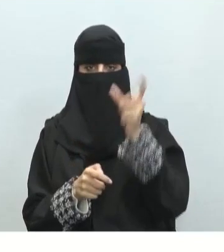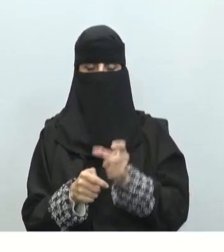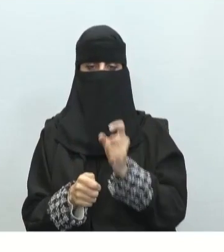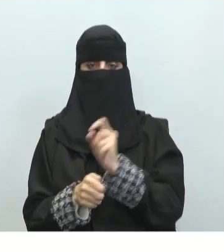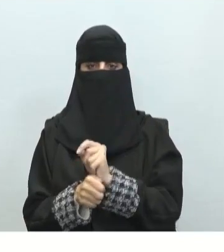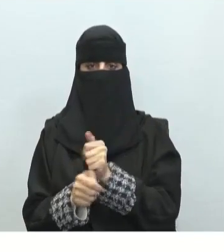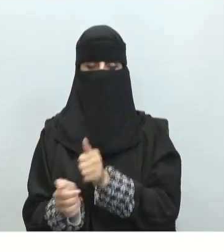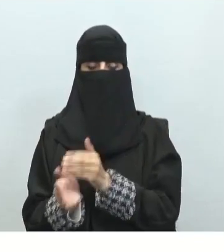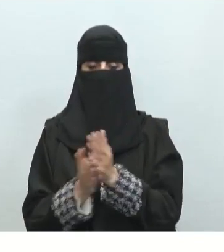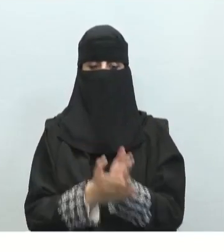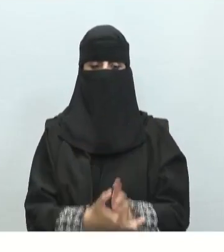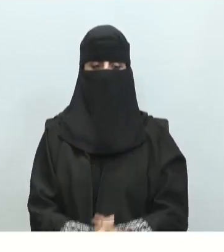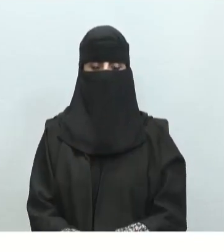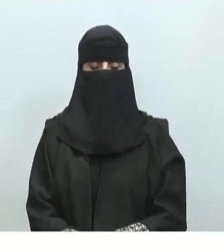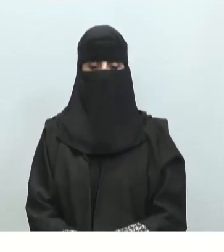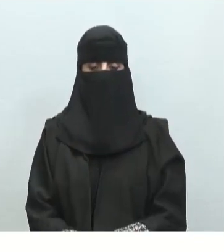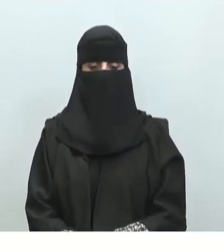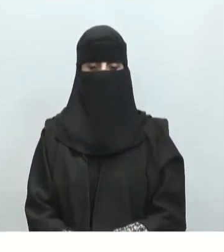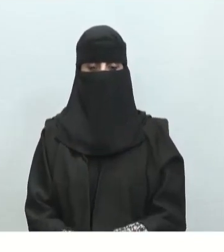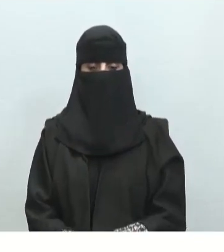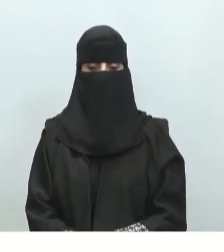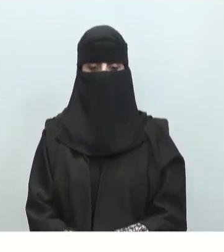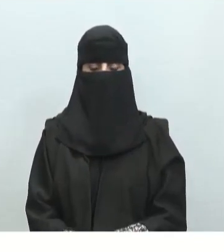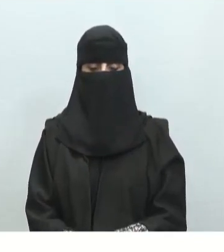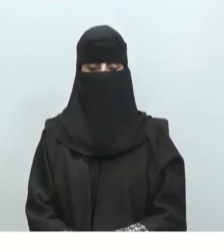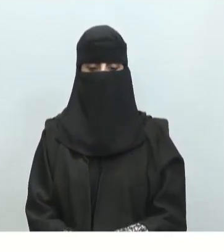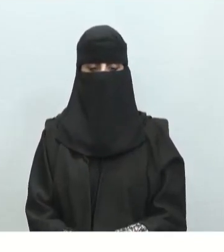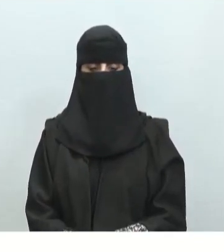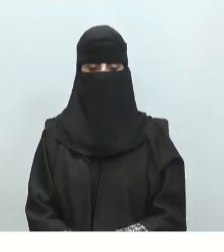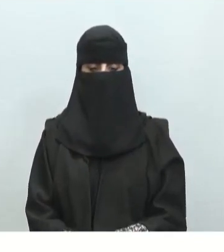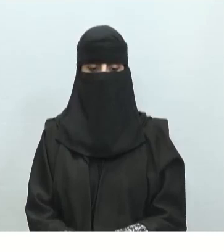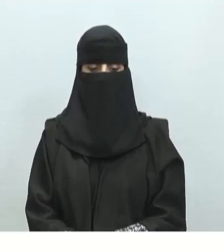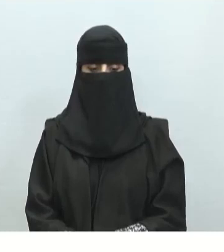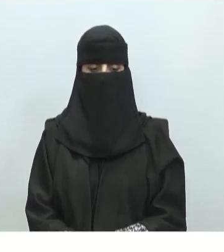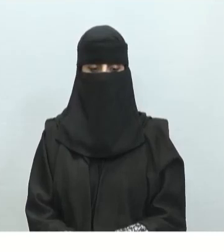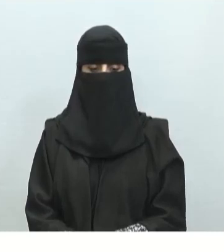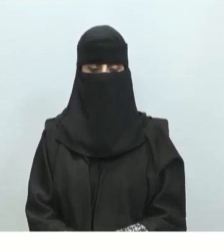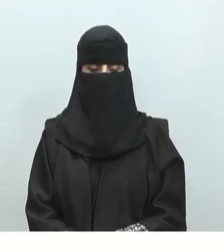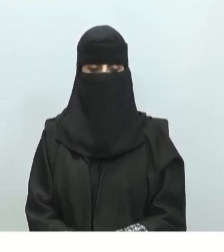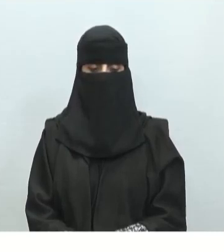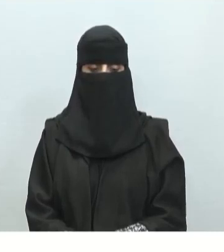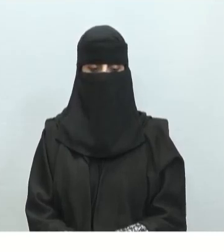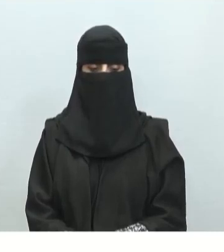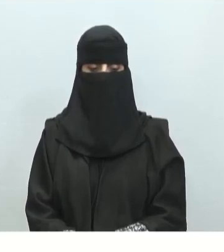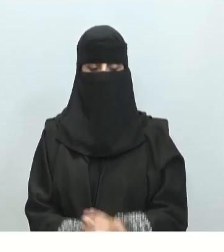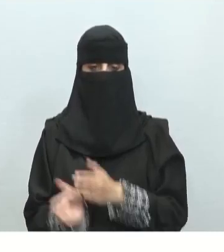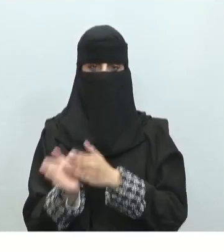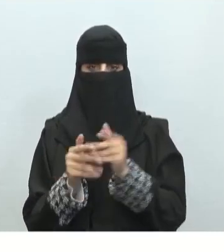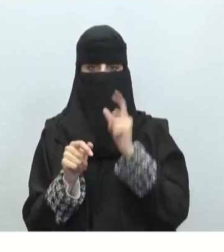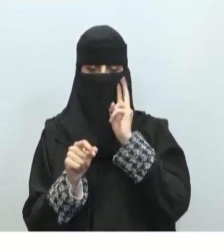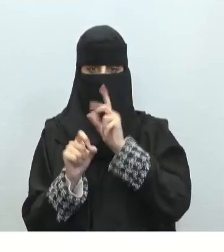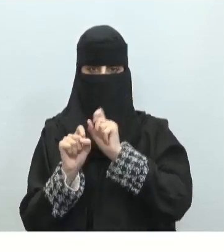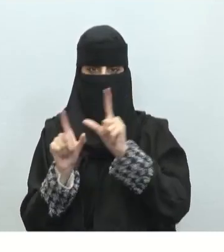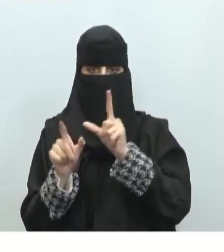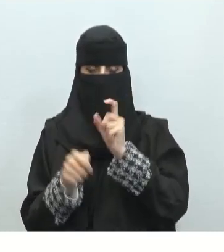تقرا الفتاه ثم اضفنا الكتاب لانها تقرا هذا الكتاب